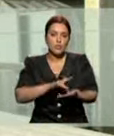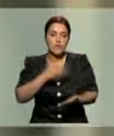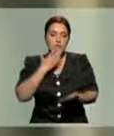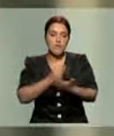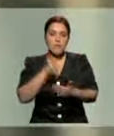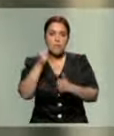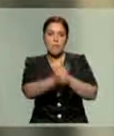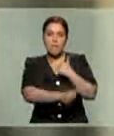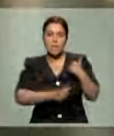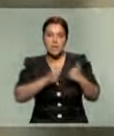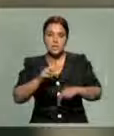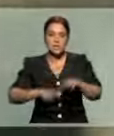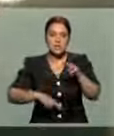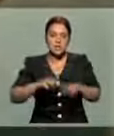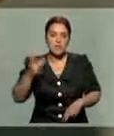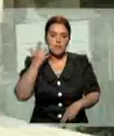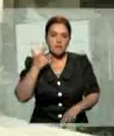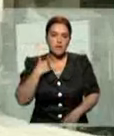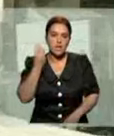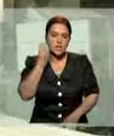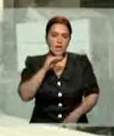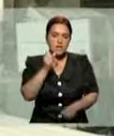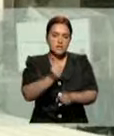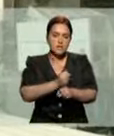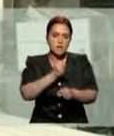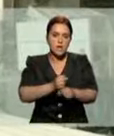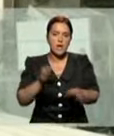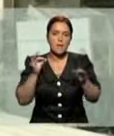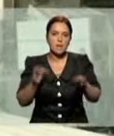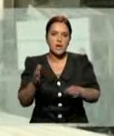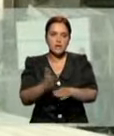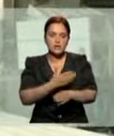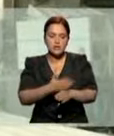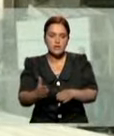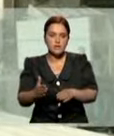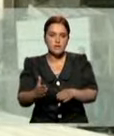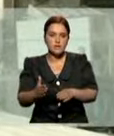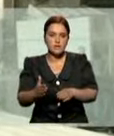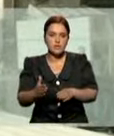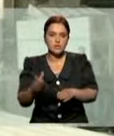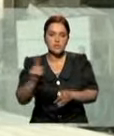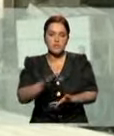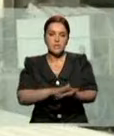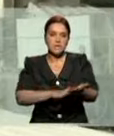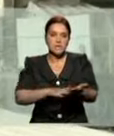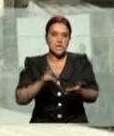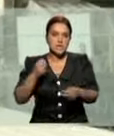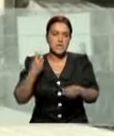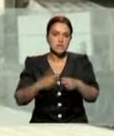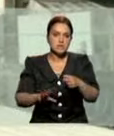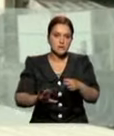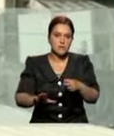материалом. Соблюдаем основное качество, пропорции, как детали, чтобы в дальнейшем не было, не рухали